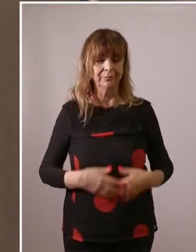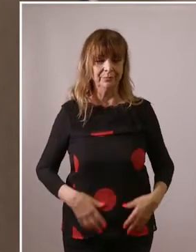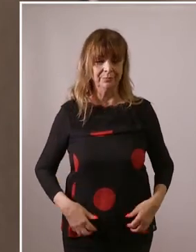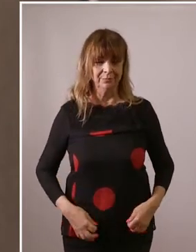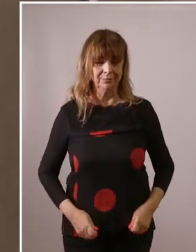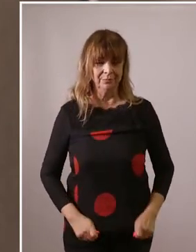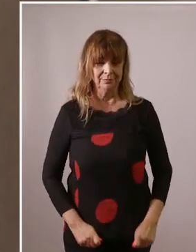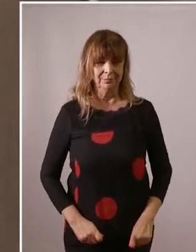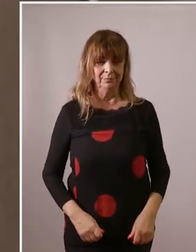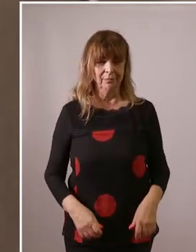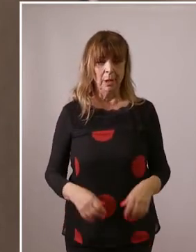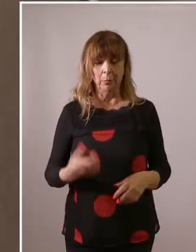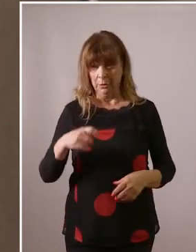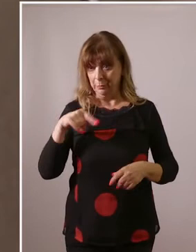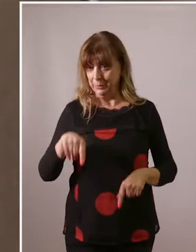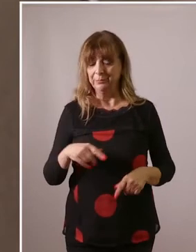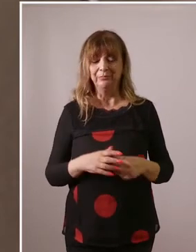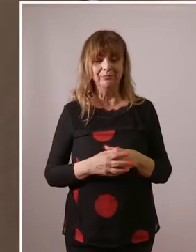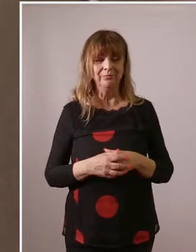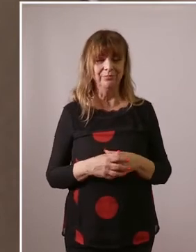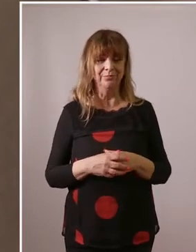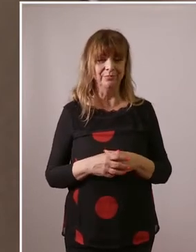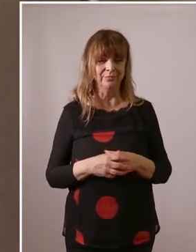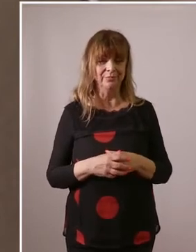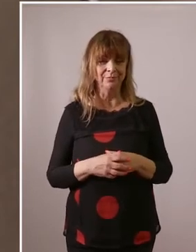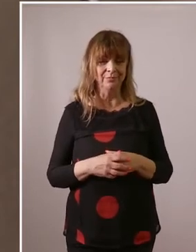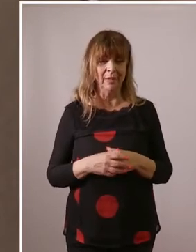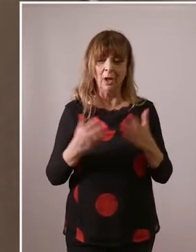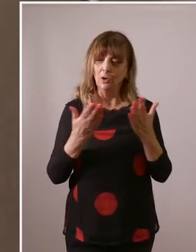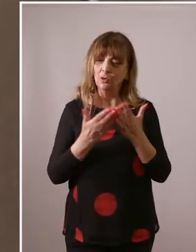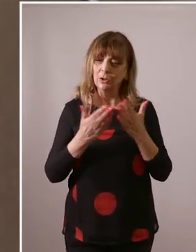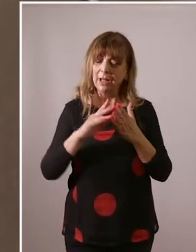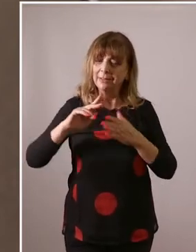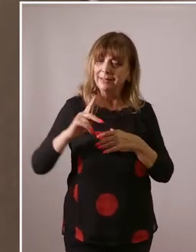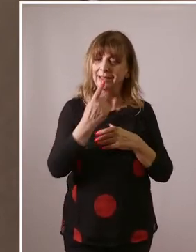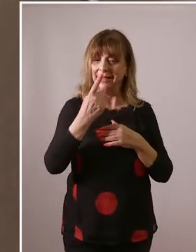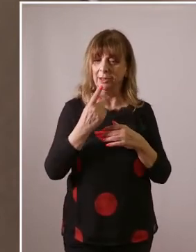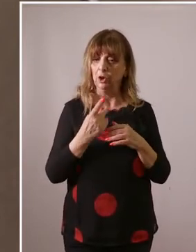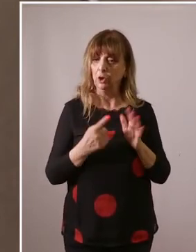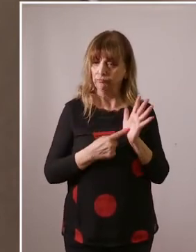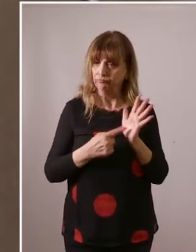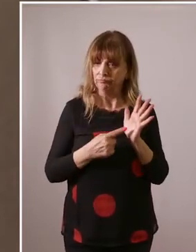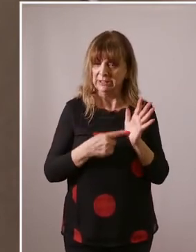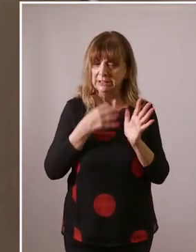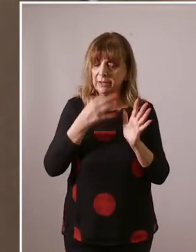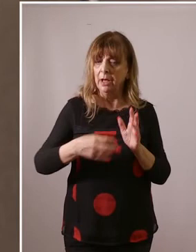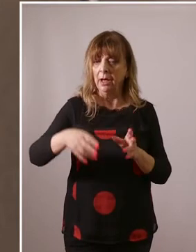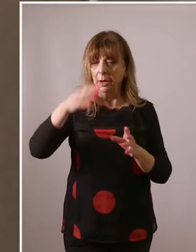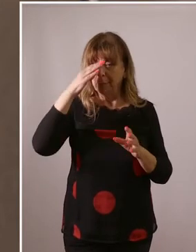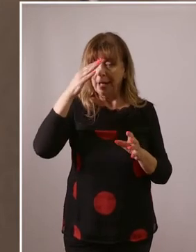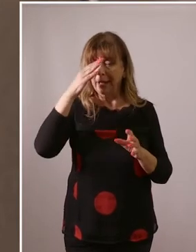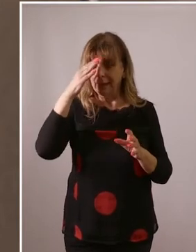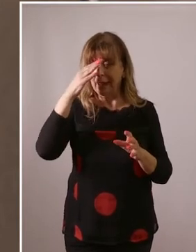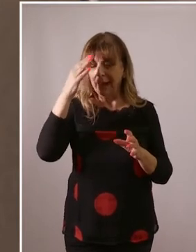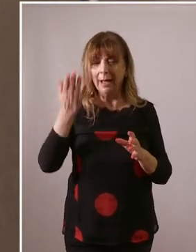ed è anche per questo che studiare il diritto vuol dire imparare a maneggiare